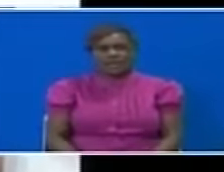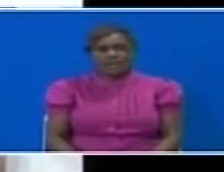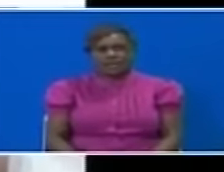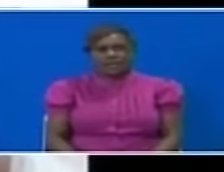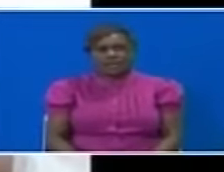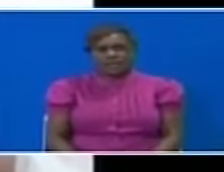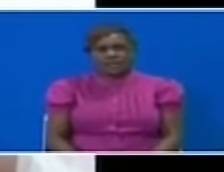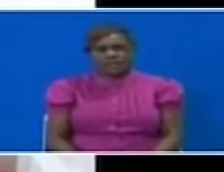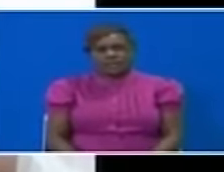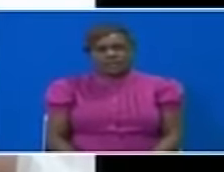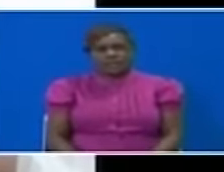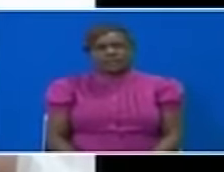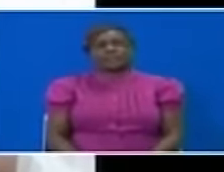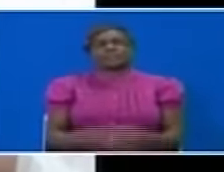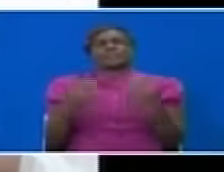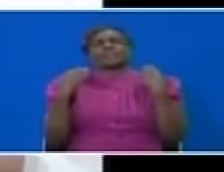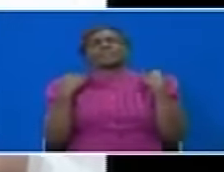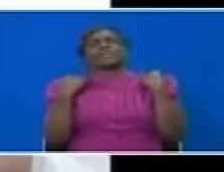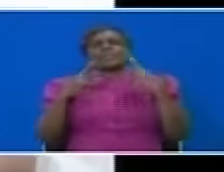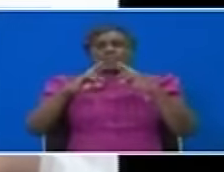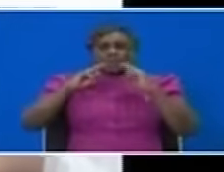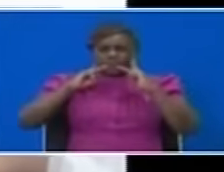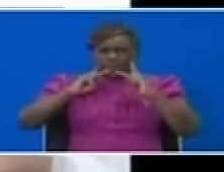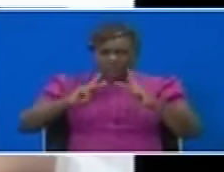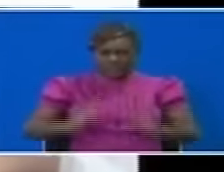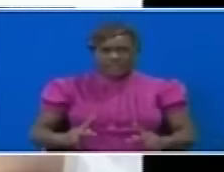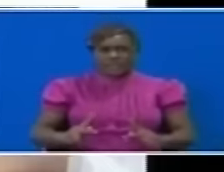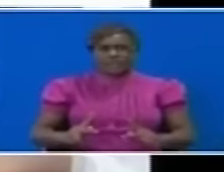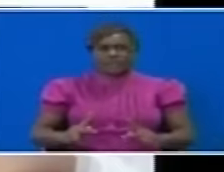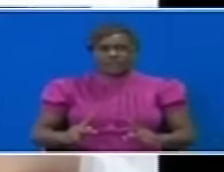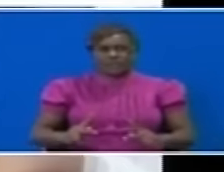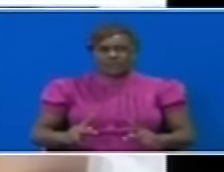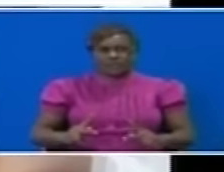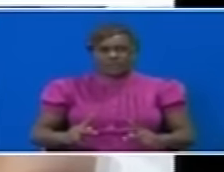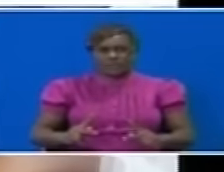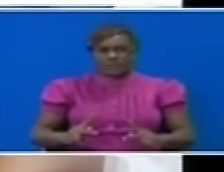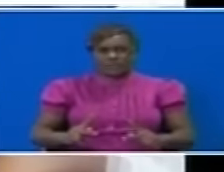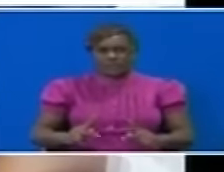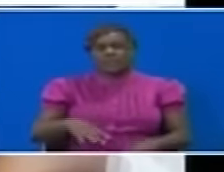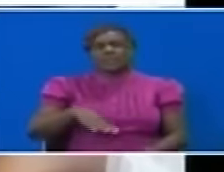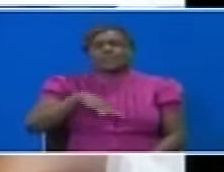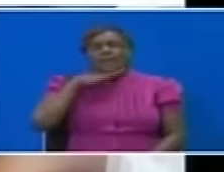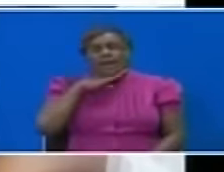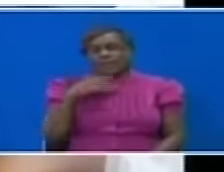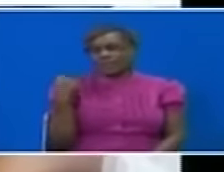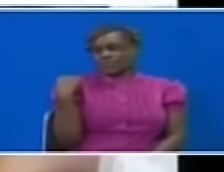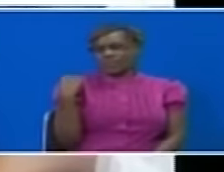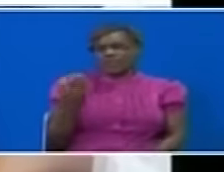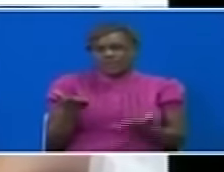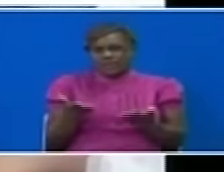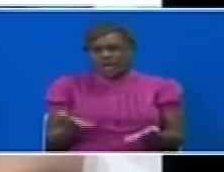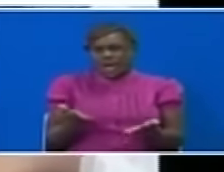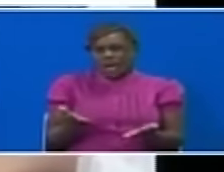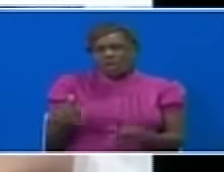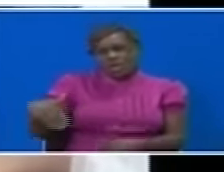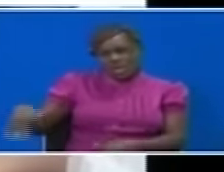Ulale peponi afisa Dennis Mumanyi wa kikosi cha Reke Ruiru, uliooa tu hivi majuzi na sasa umetuacha